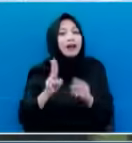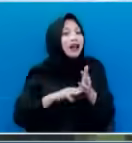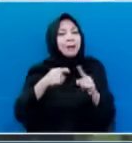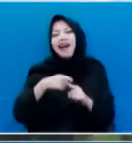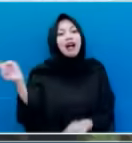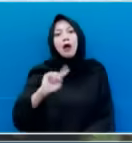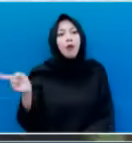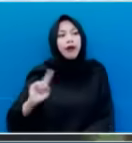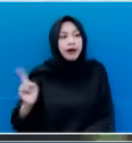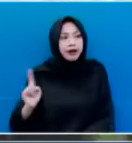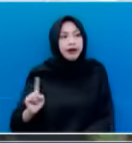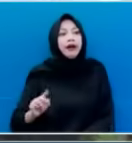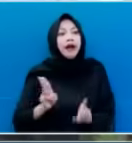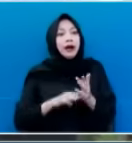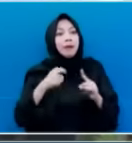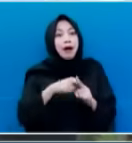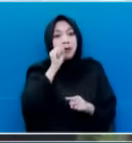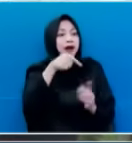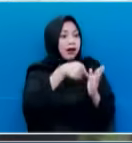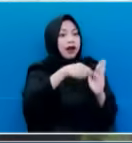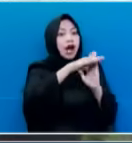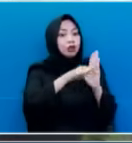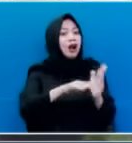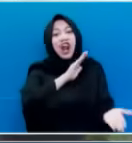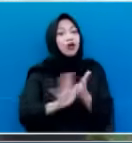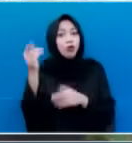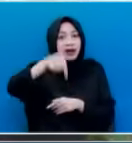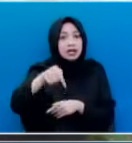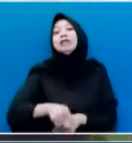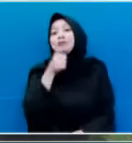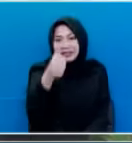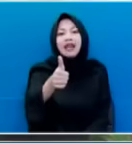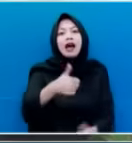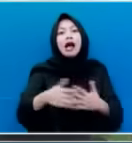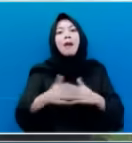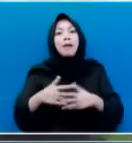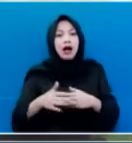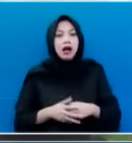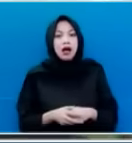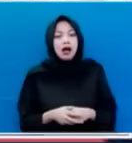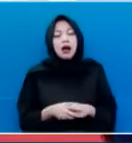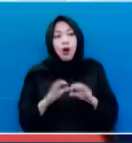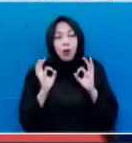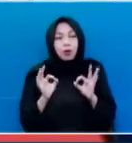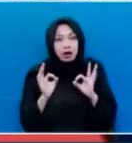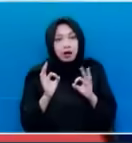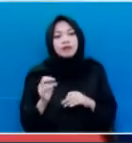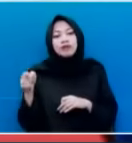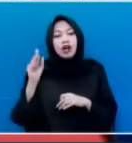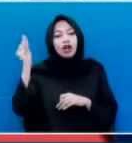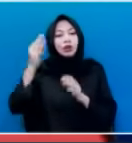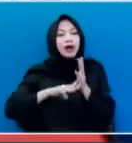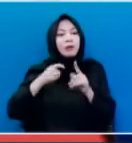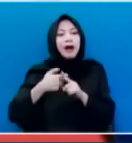itu bisa sangat progresif, bilang langsung berlaku hari ini juga. Itu langsung akan berlaku. Ya, apalagi ini sudah ada ketua MK yang baru